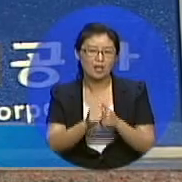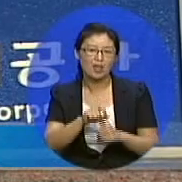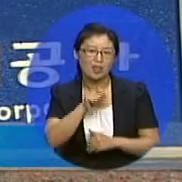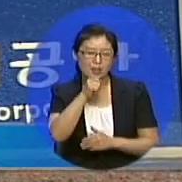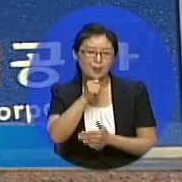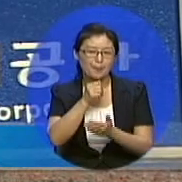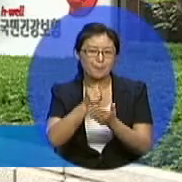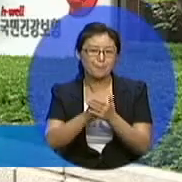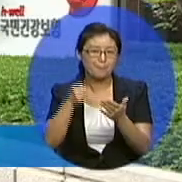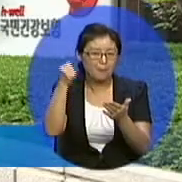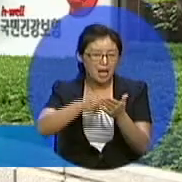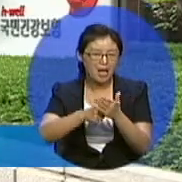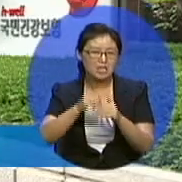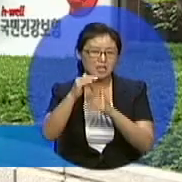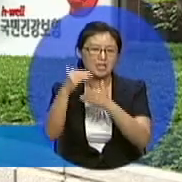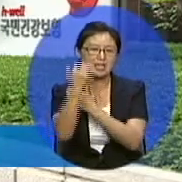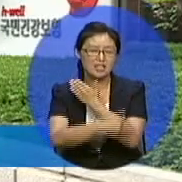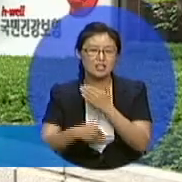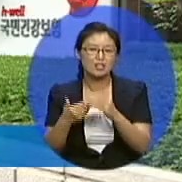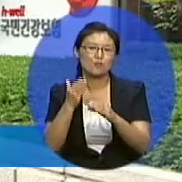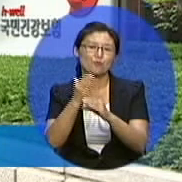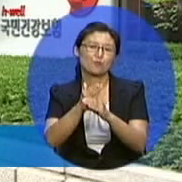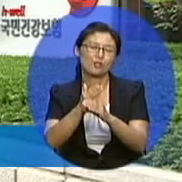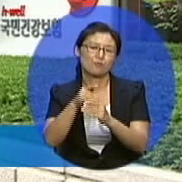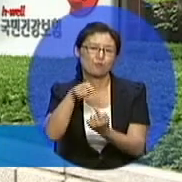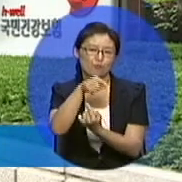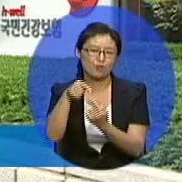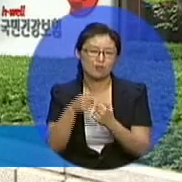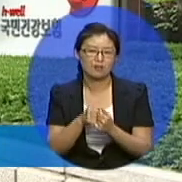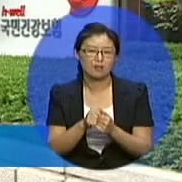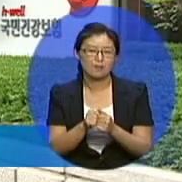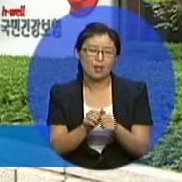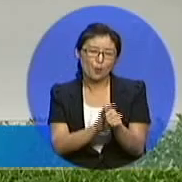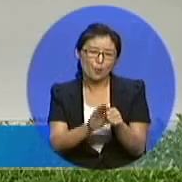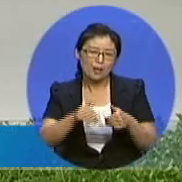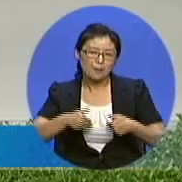체계가 신체 기능 위주로 운영됨에 따라 요양이 필요한